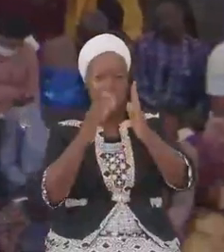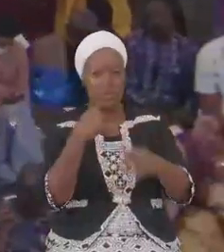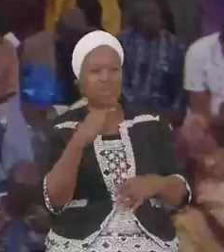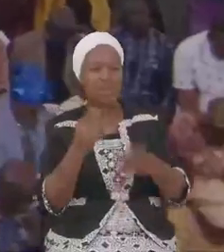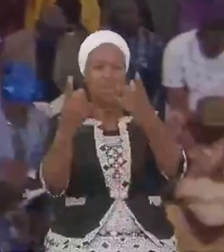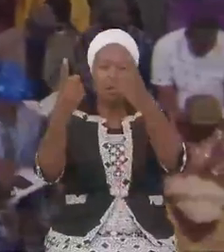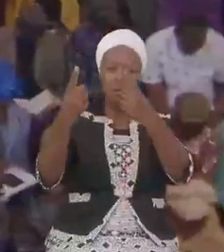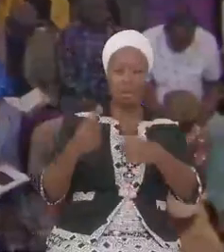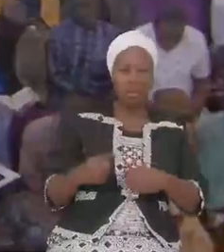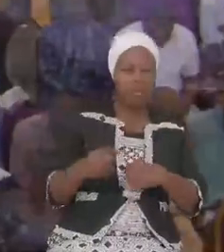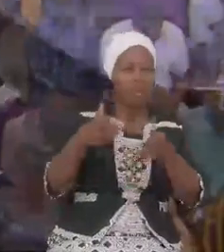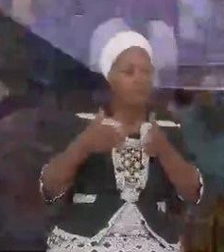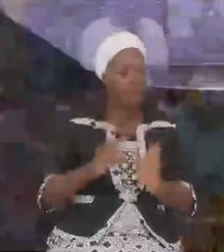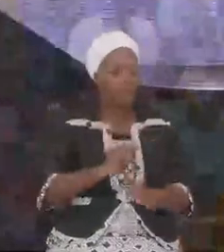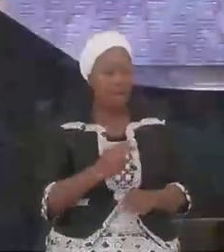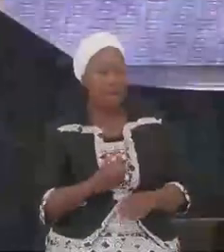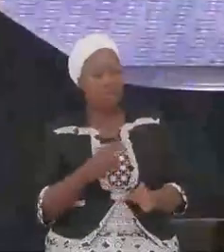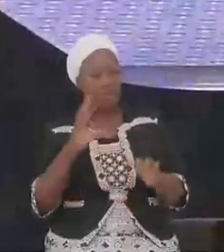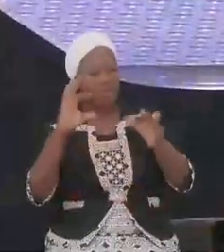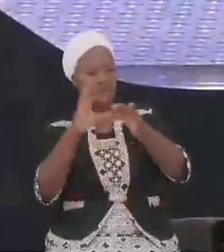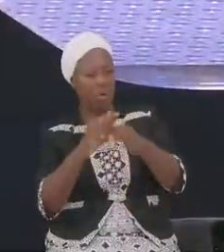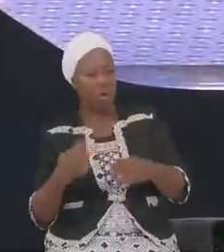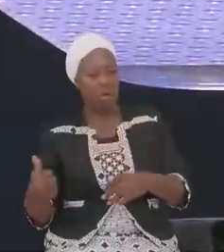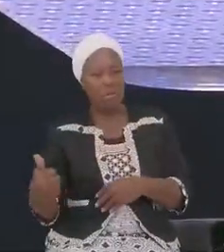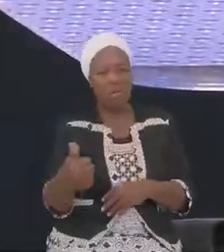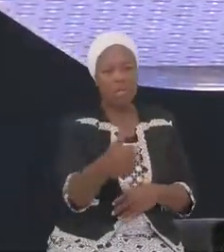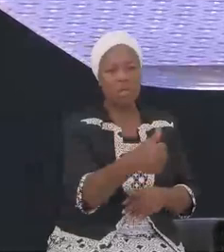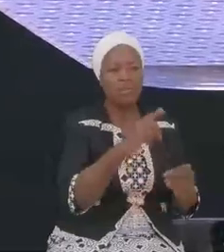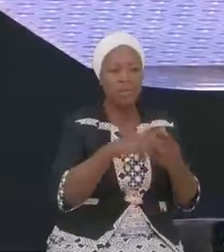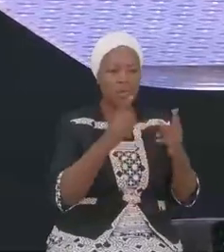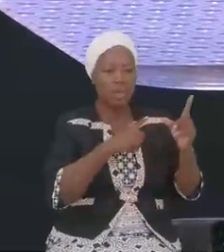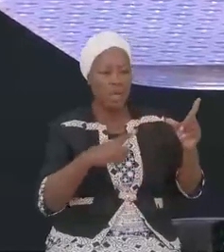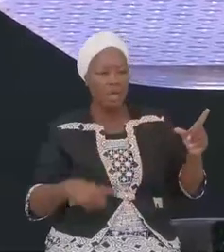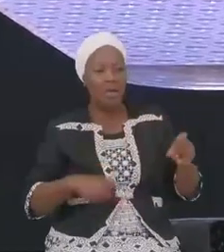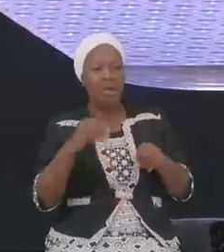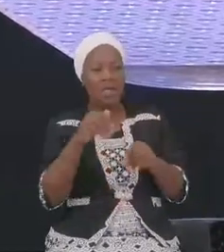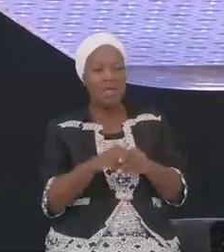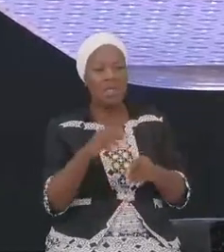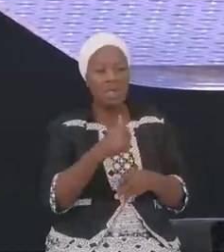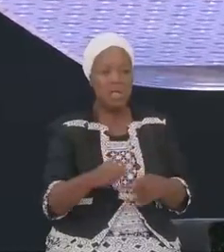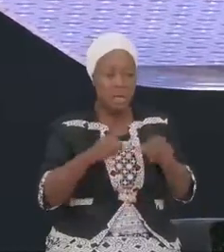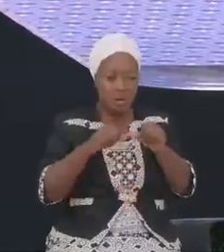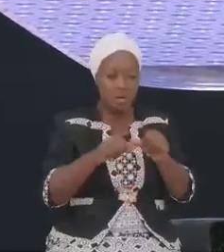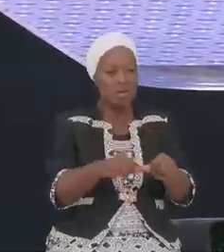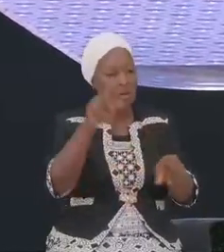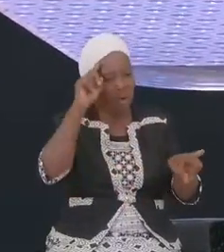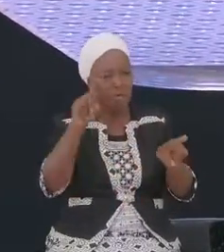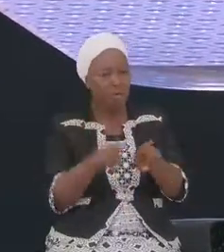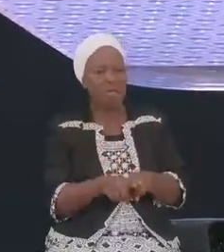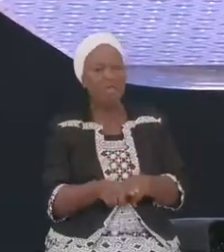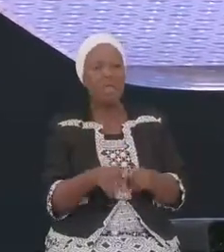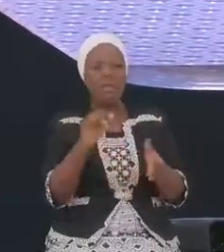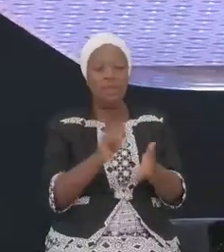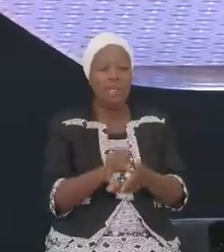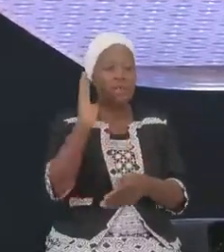Venez, attachez-vous à l'Éternel par une alliance éternelle qui